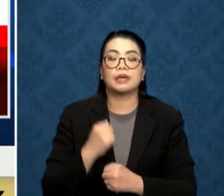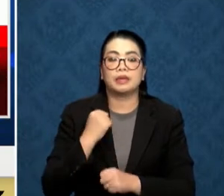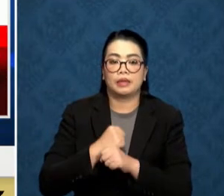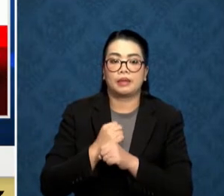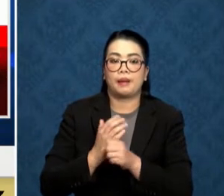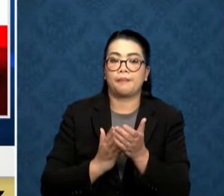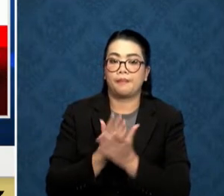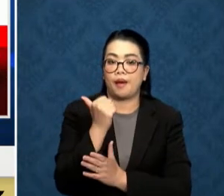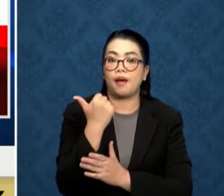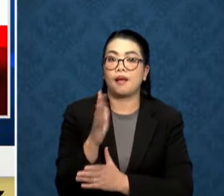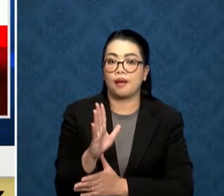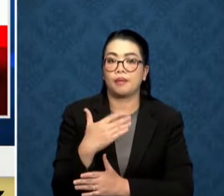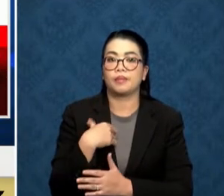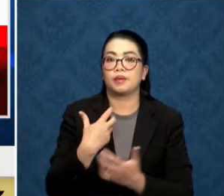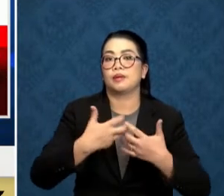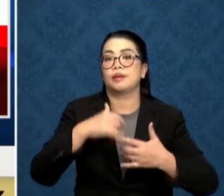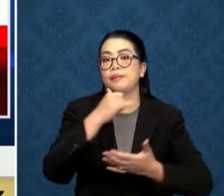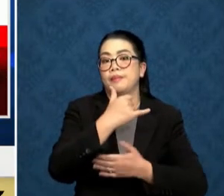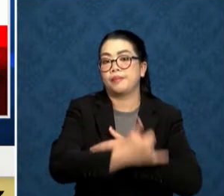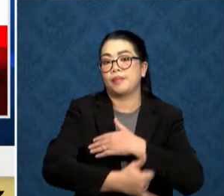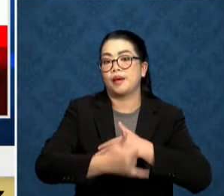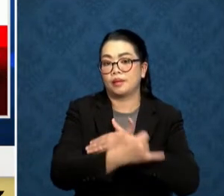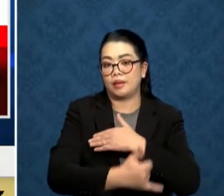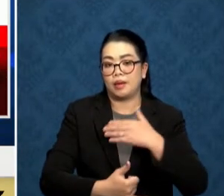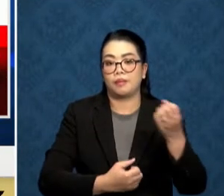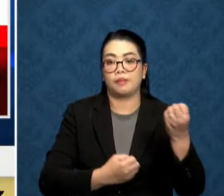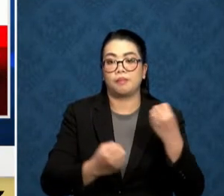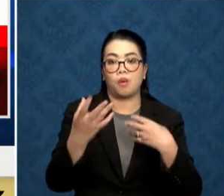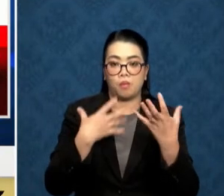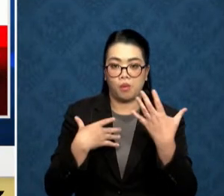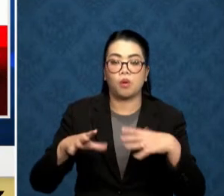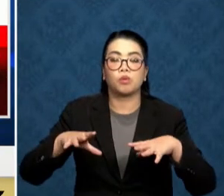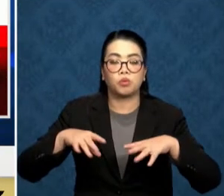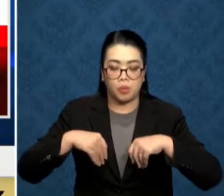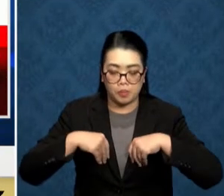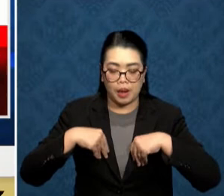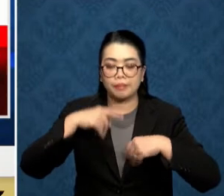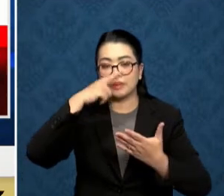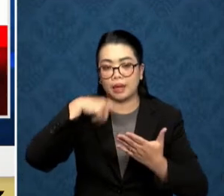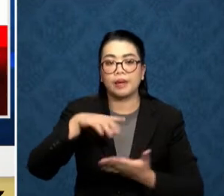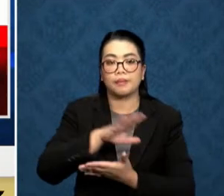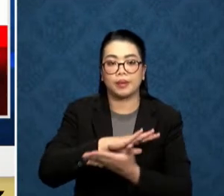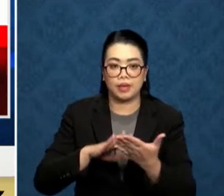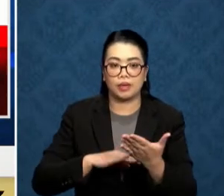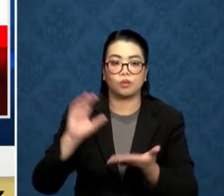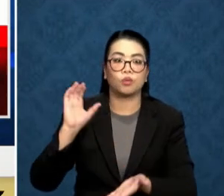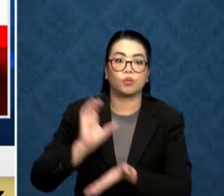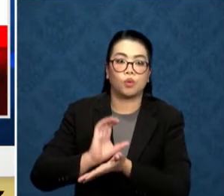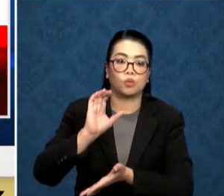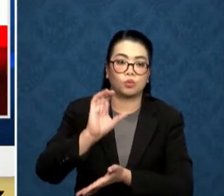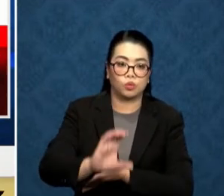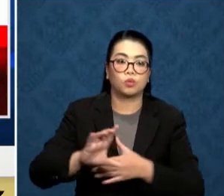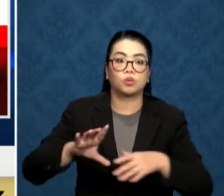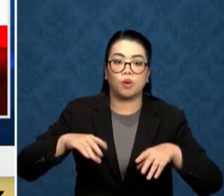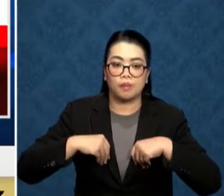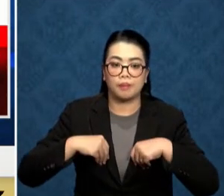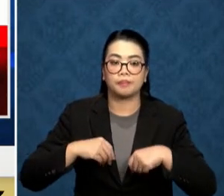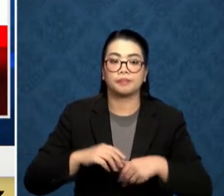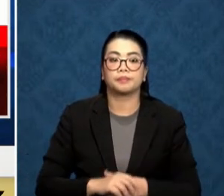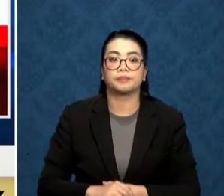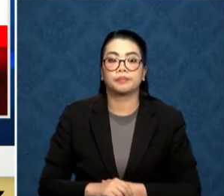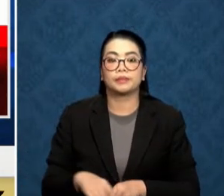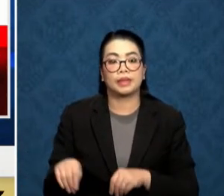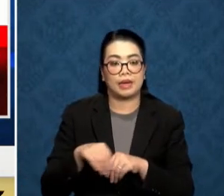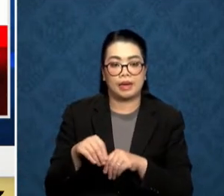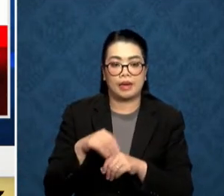ำเร็จไปแล้ในเบื้องต้นมีหลายประเทศ หลายบริษัทตอบรับนโยบายดๆ ของประเทศไทยอีนยบายหนึ่ครับ ที่